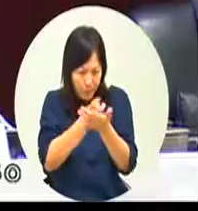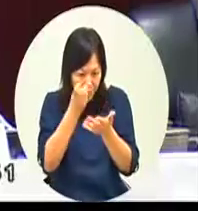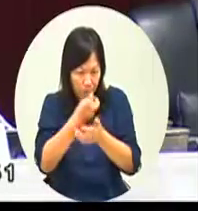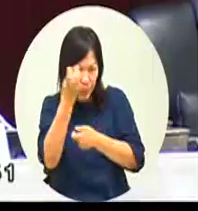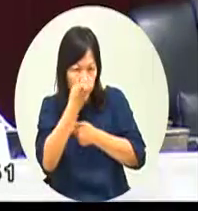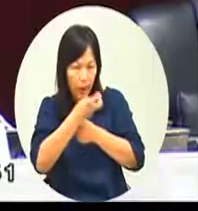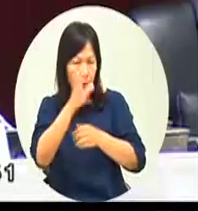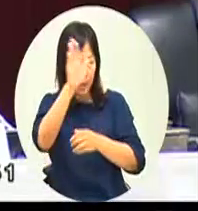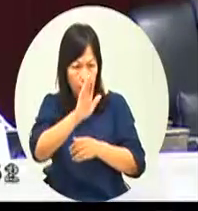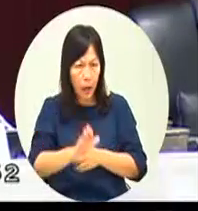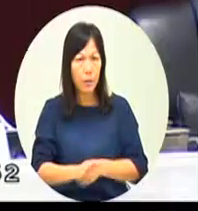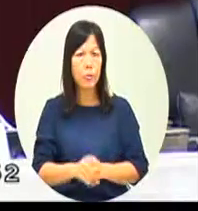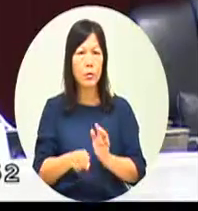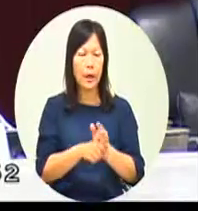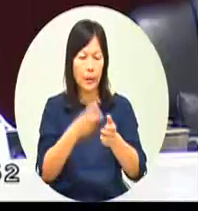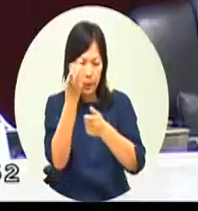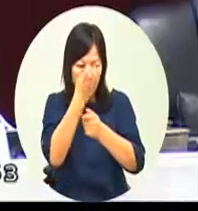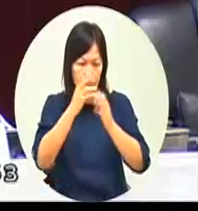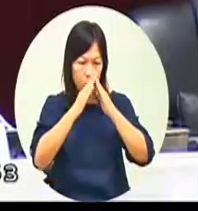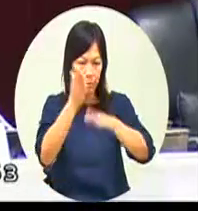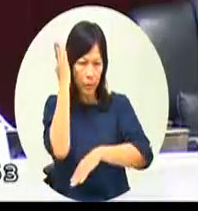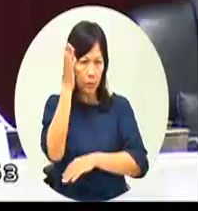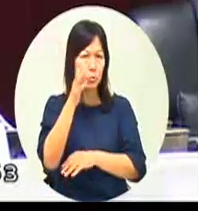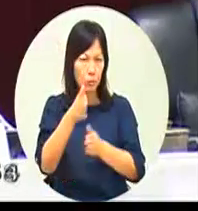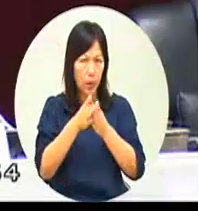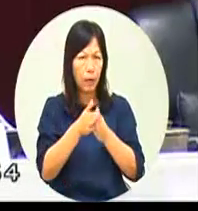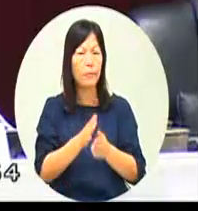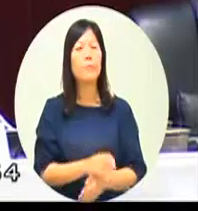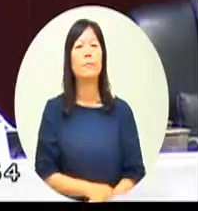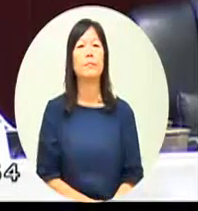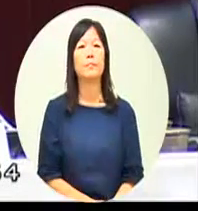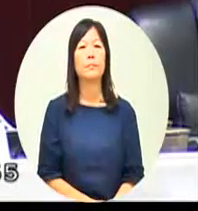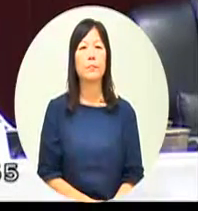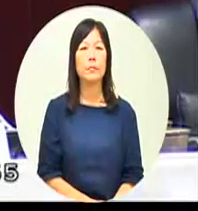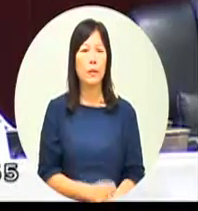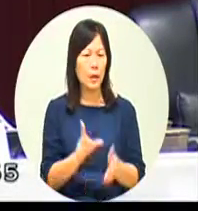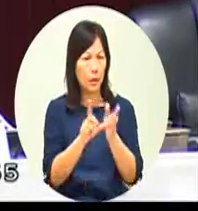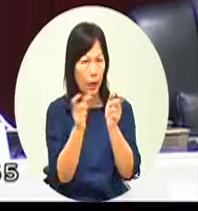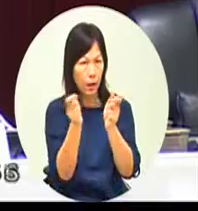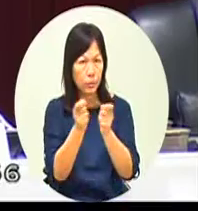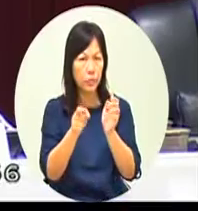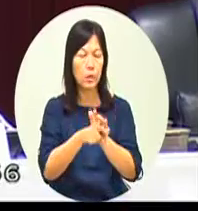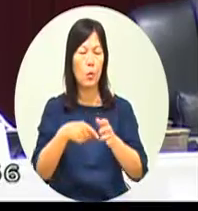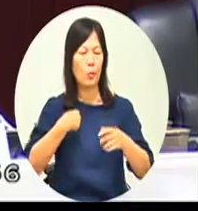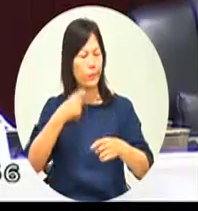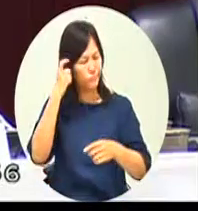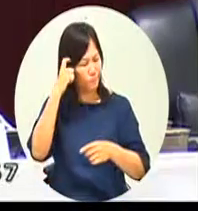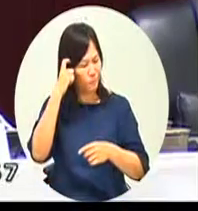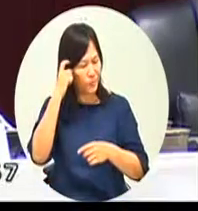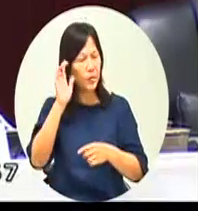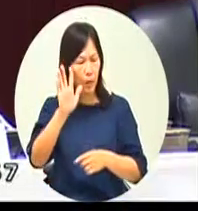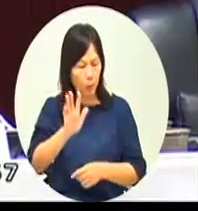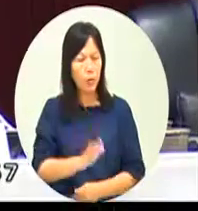度来监督市政府。最近我常常在想，